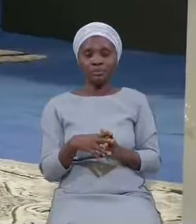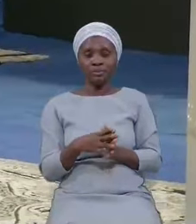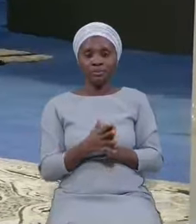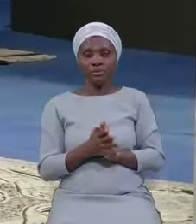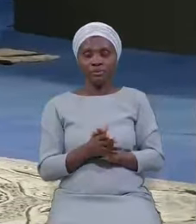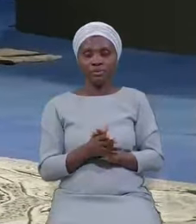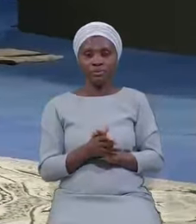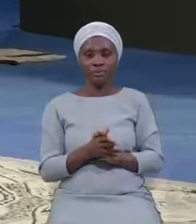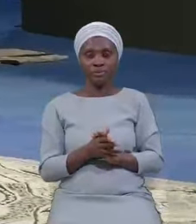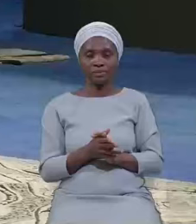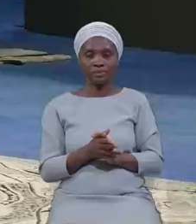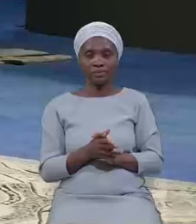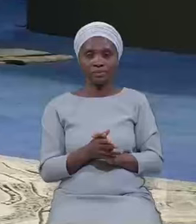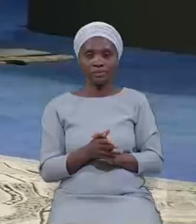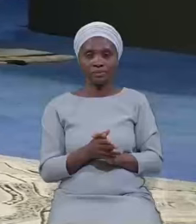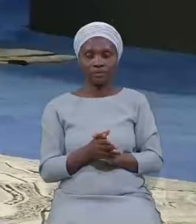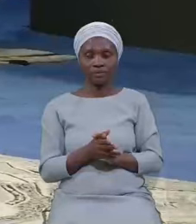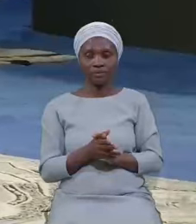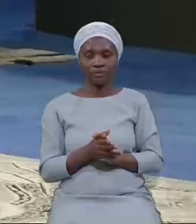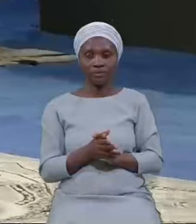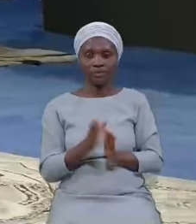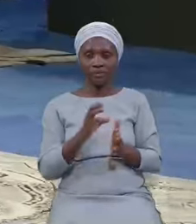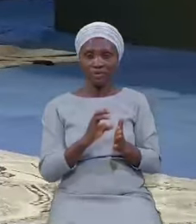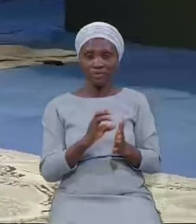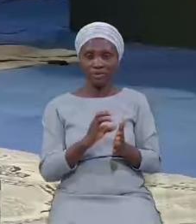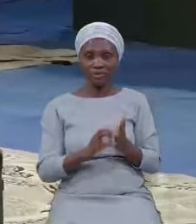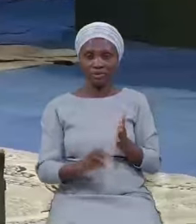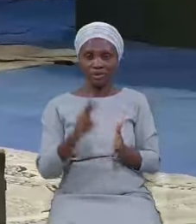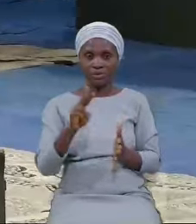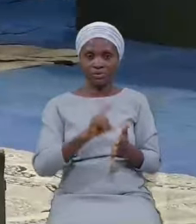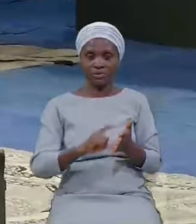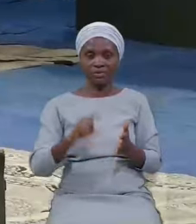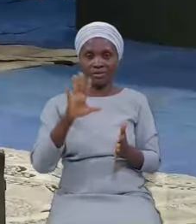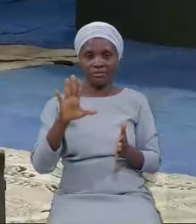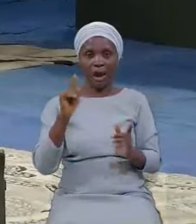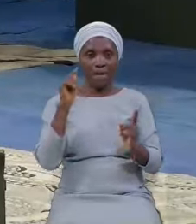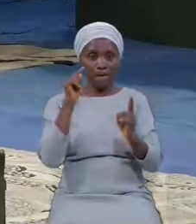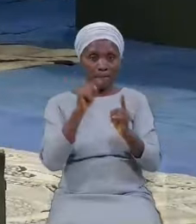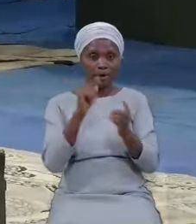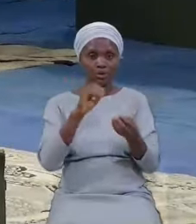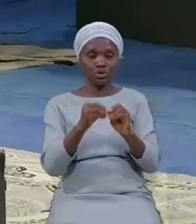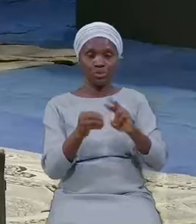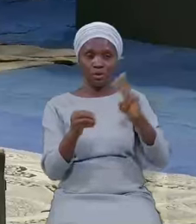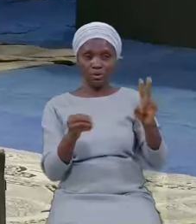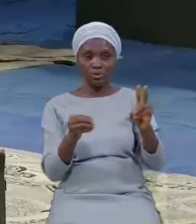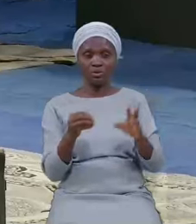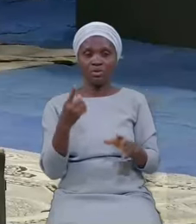verset 5. Le deuxième point maintenant. Deuxième point, le leader venu de Dieu